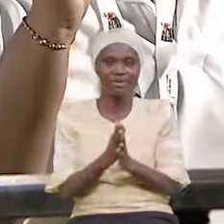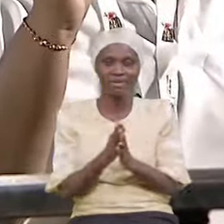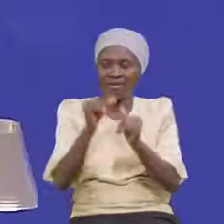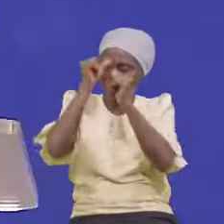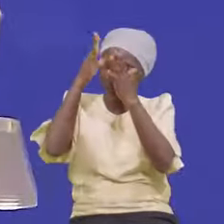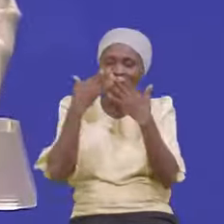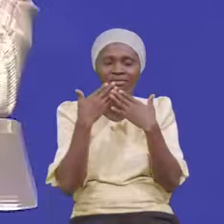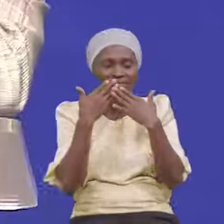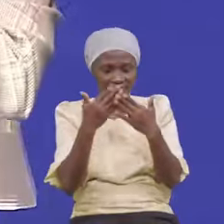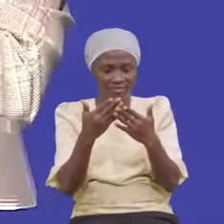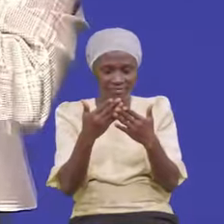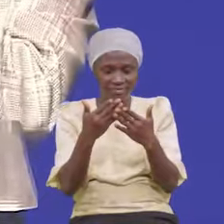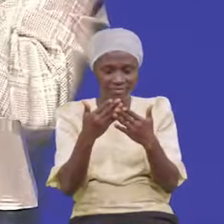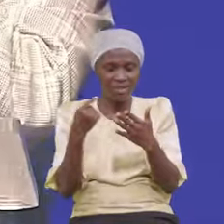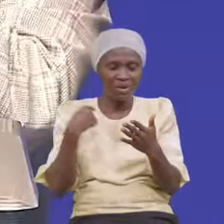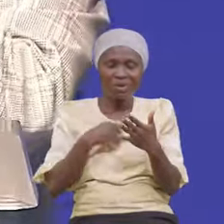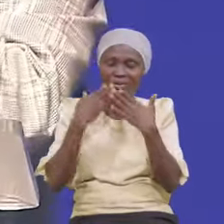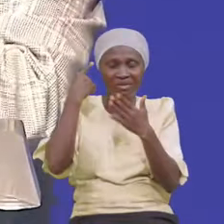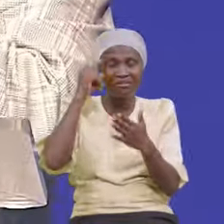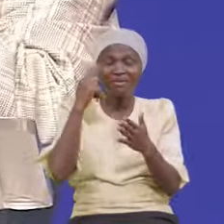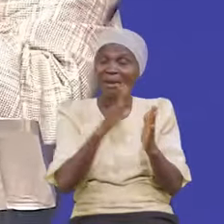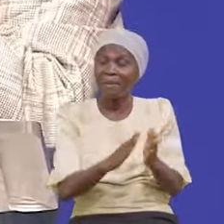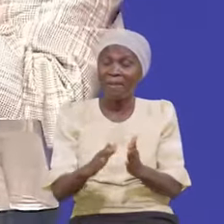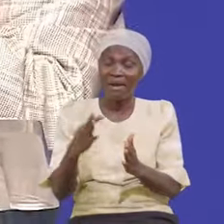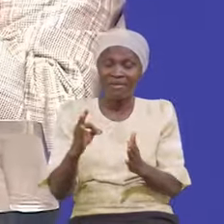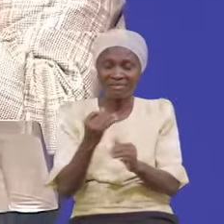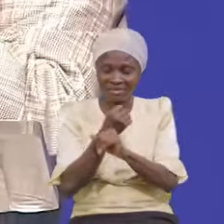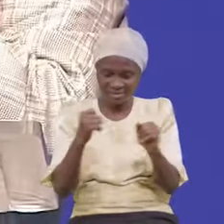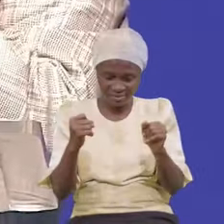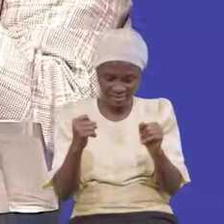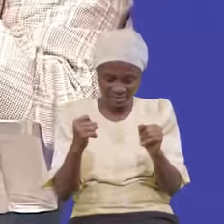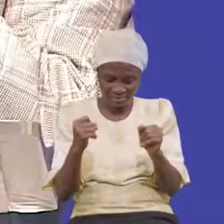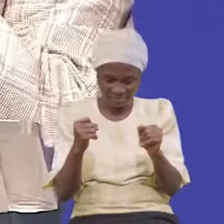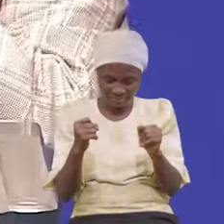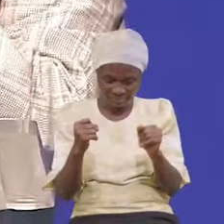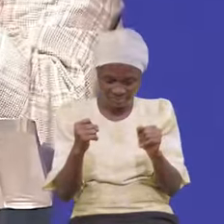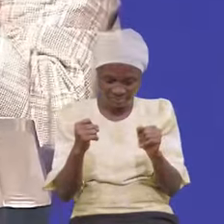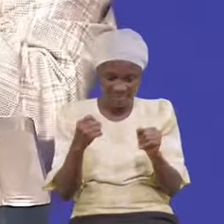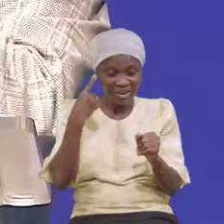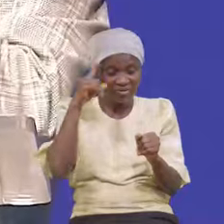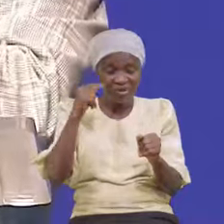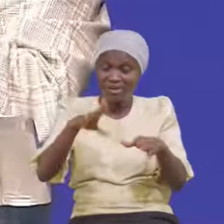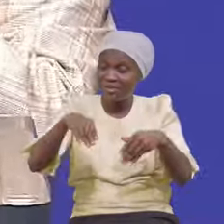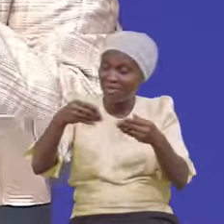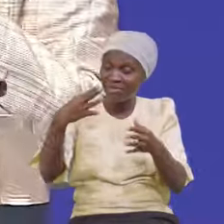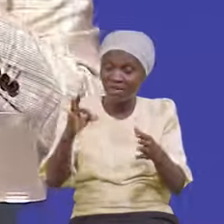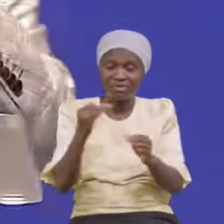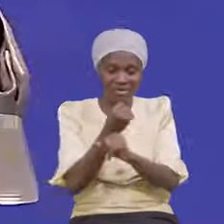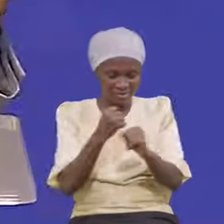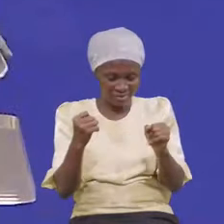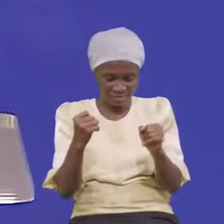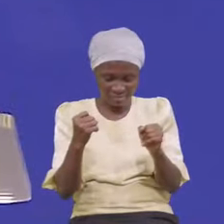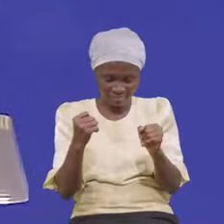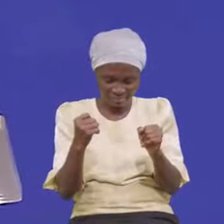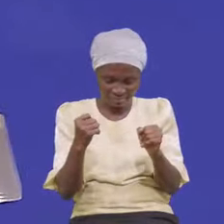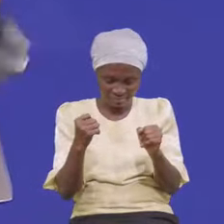you. మీకు వందనాలు. We thank you for the plan of salvation. రక్షణ ప్రణాళిక కొరకై వందనాలు. For the provision of salvation. రక్షణ